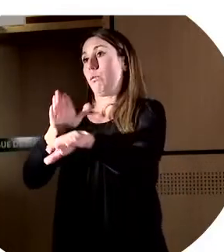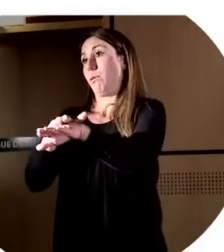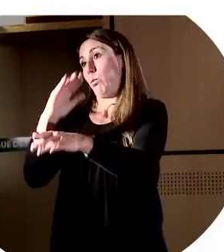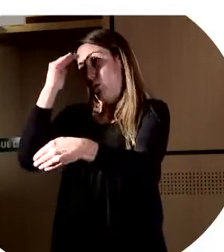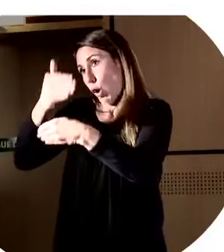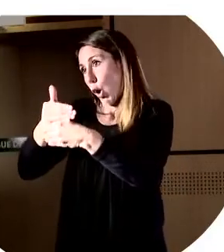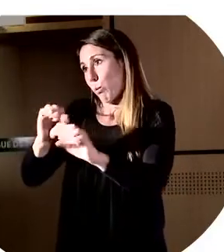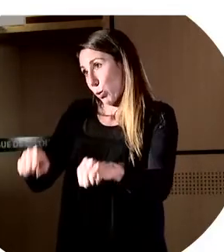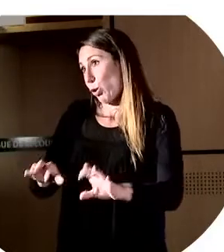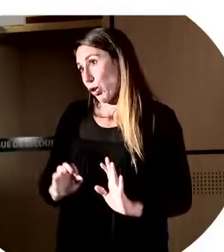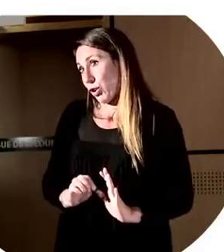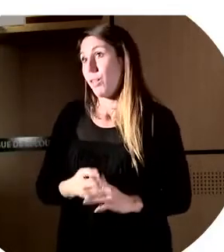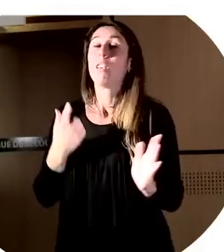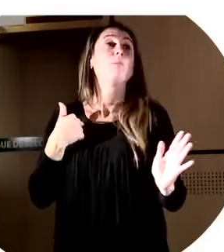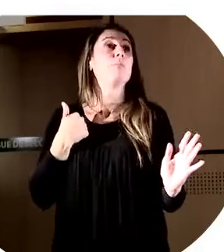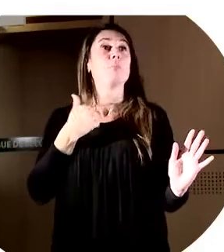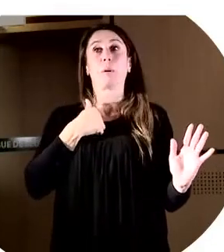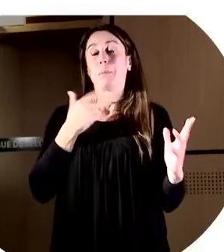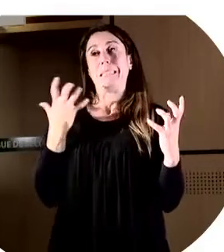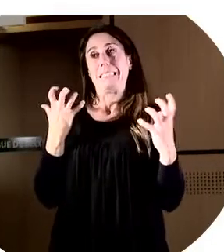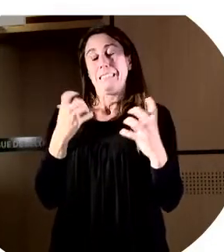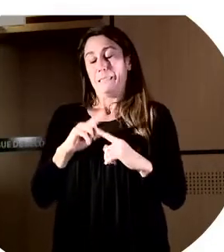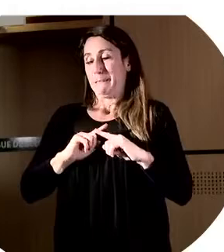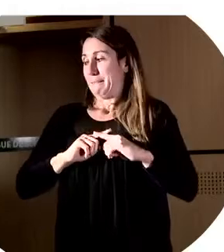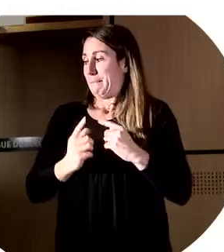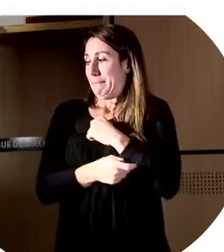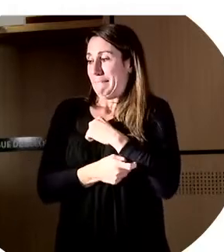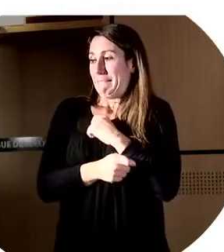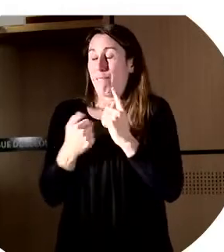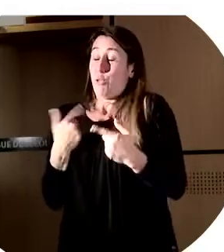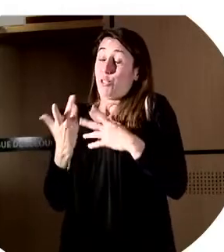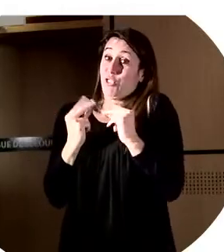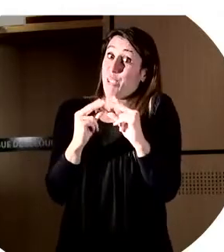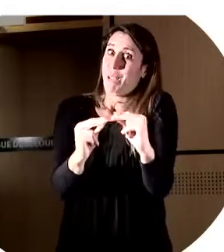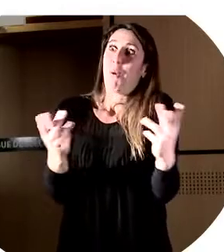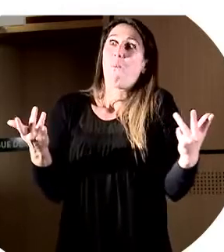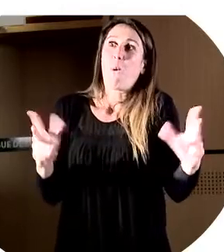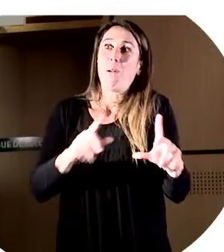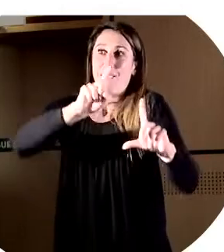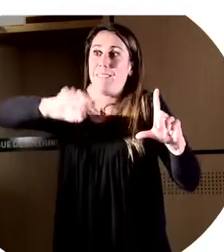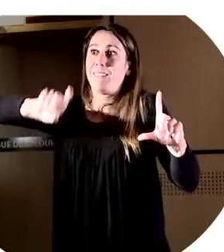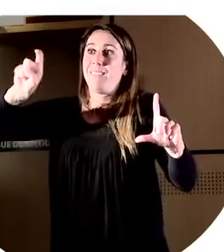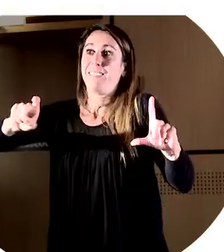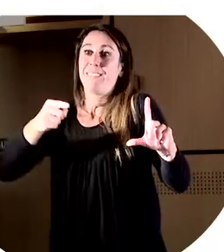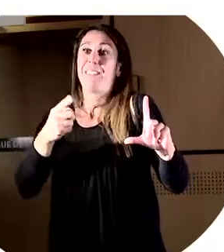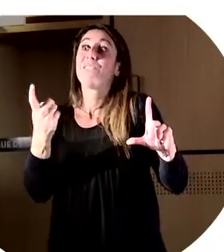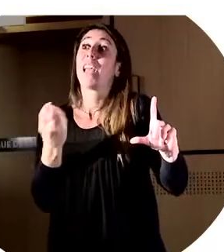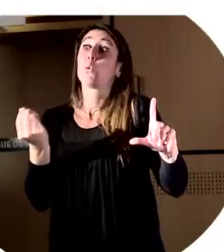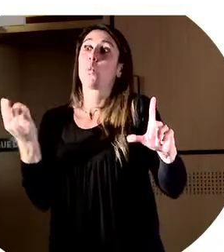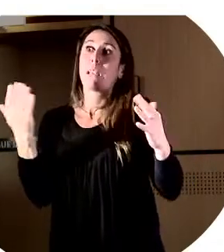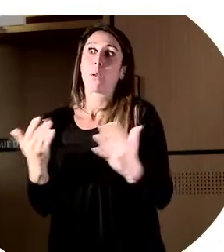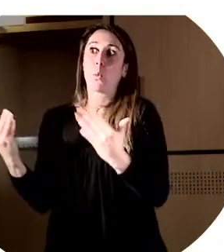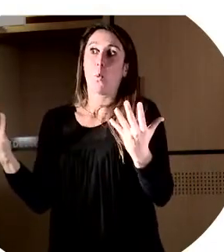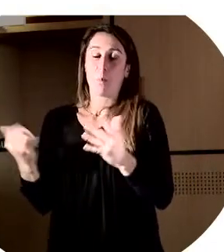minute. Je n'ai pas pu m'empêcher de vous expliquer comment avait été tracée, en tout cas